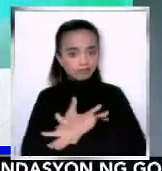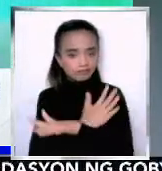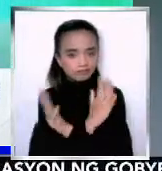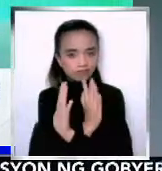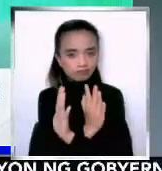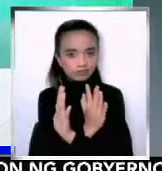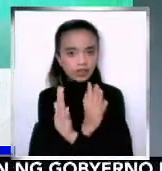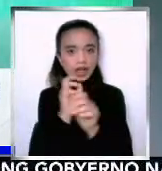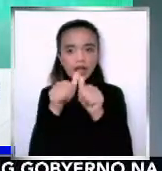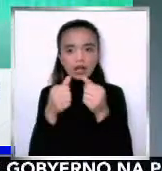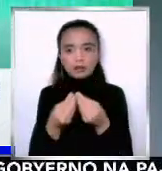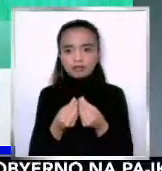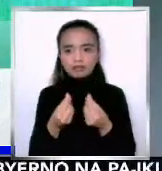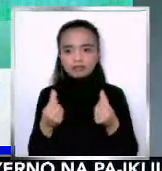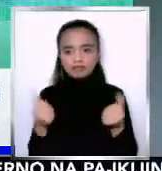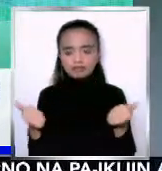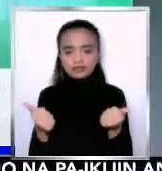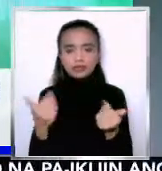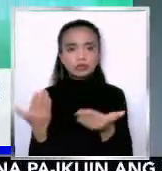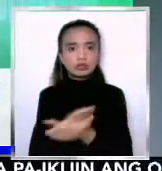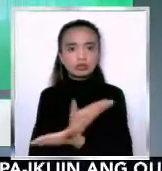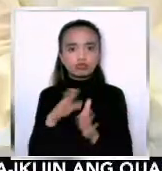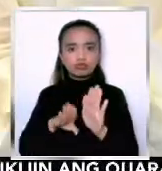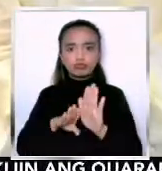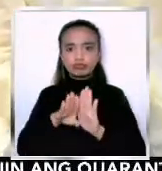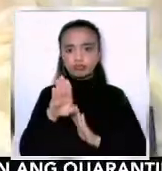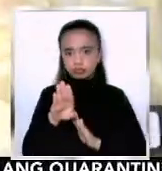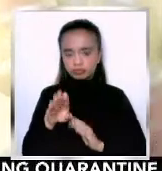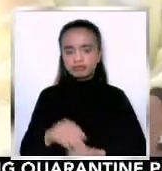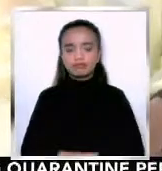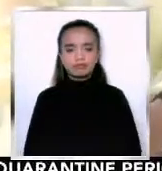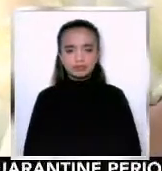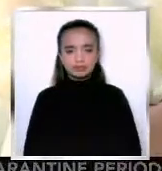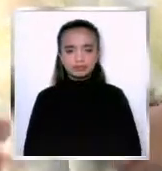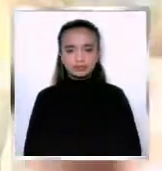sa panibagong surge ng COVID cases.